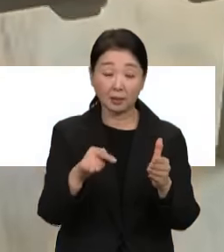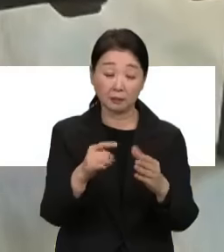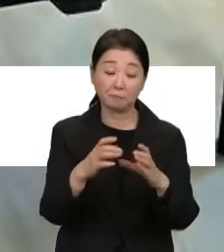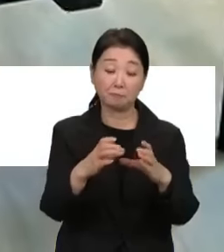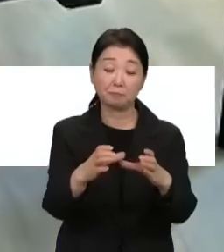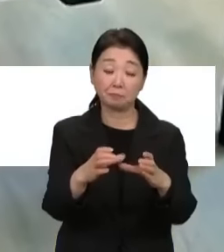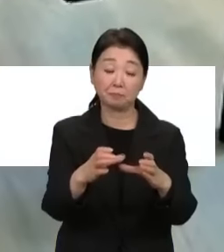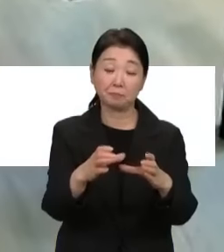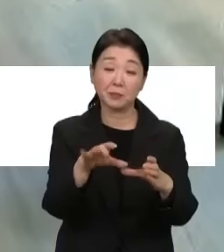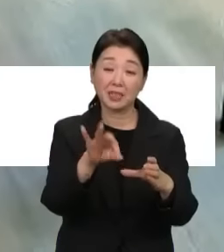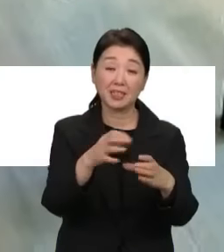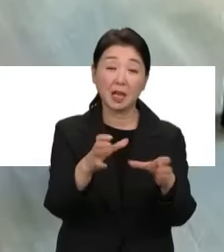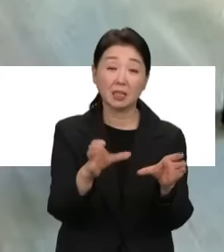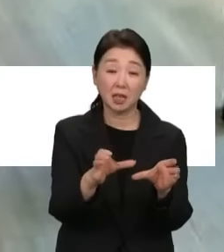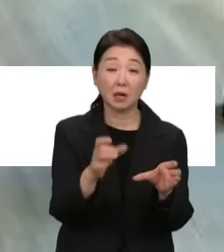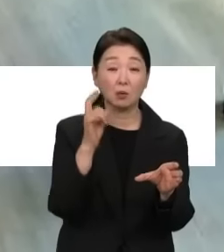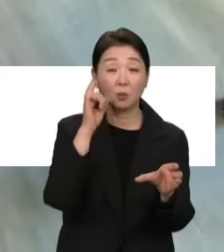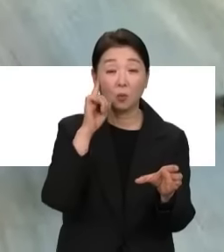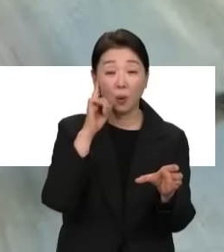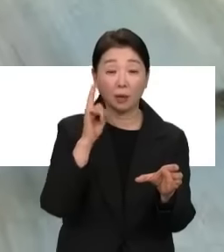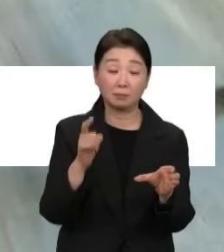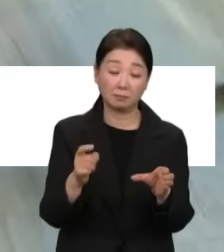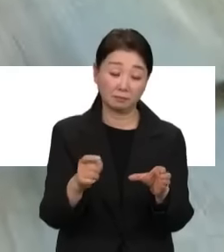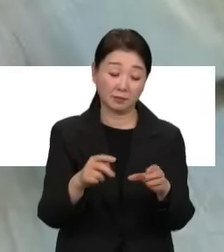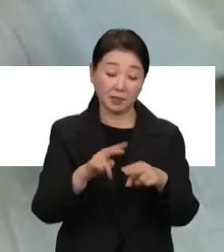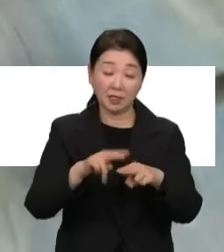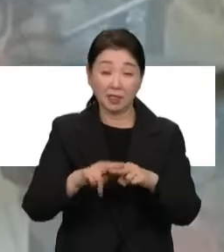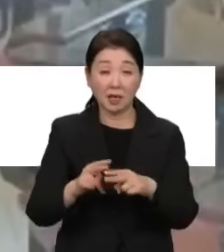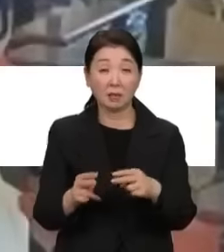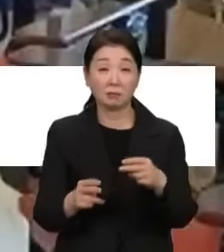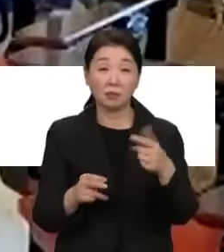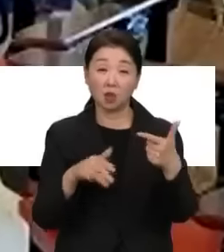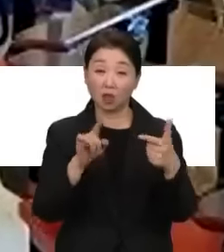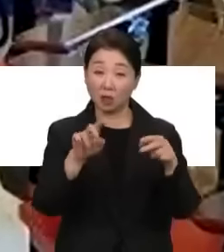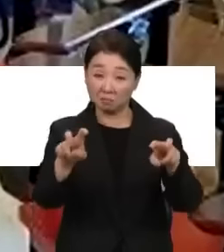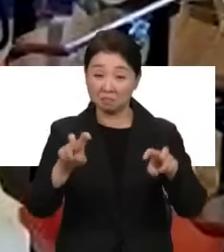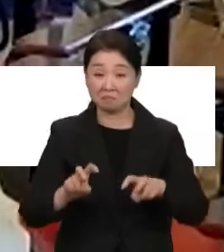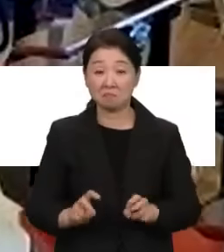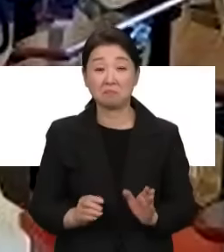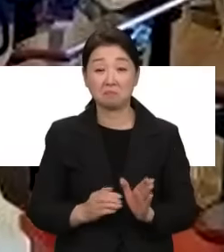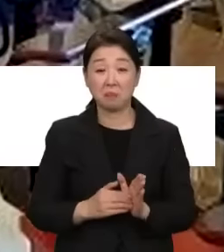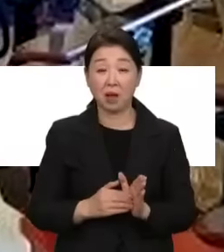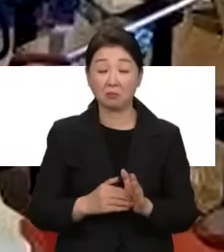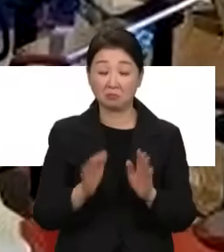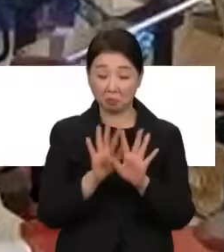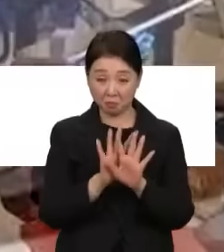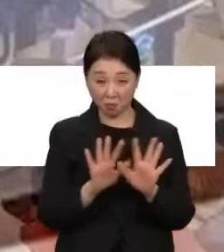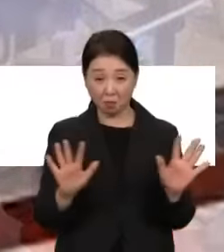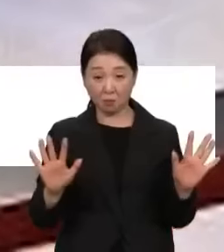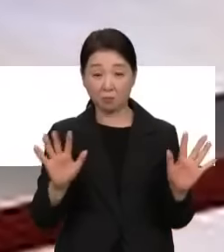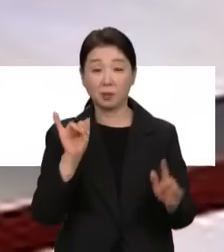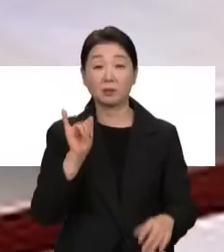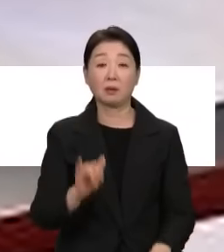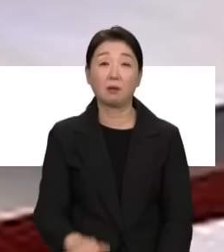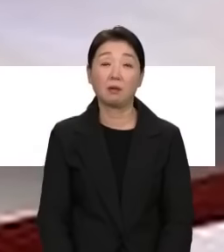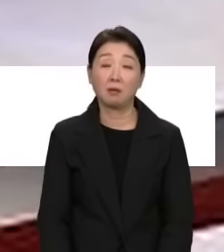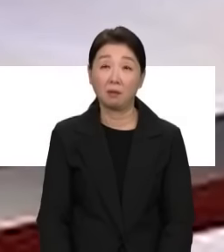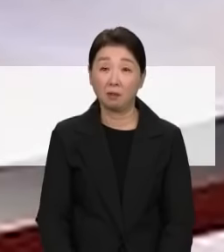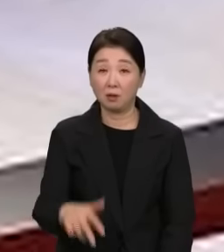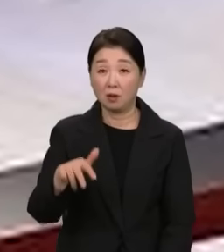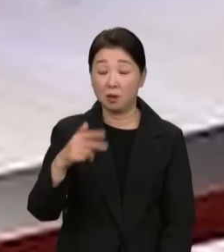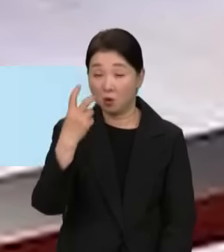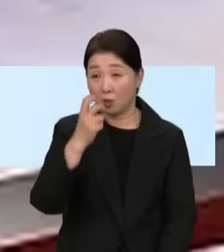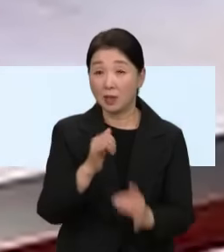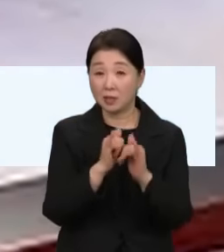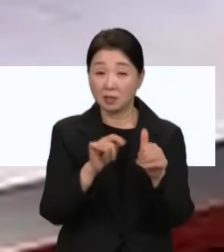있고 주변으로 다리가 3개인 의자 6개가 놓여 있습니다. 한쪽엔 병풍을 세워뒀습니다. 종묘관리소